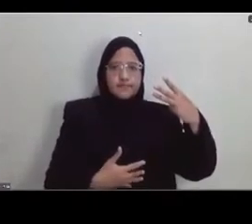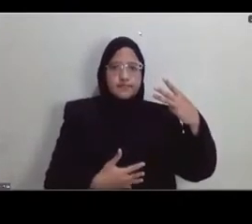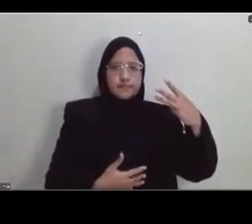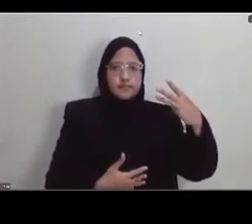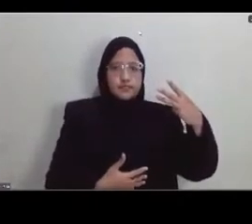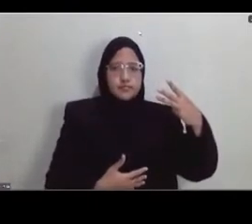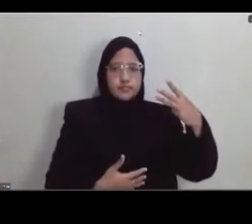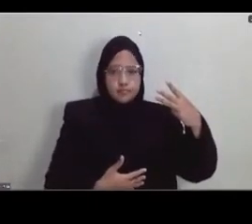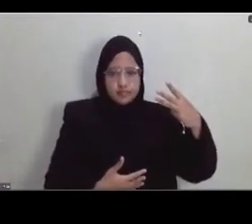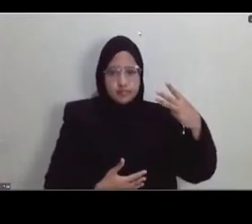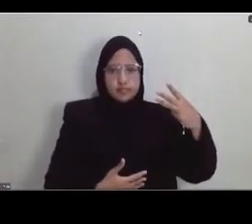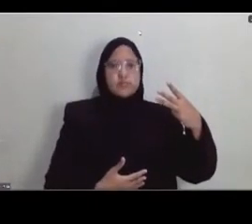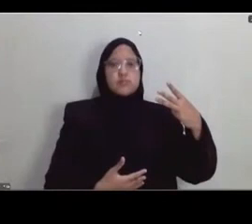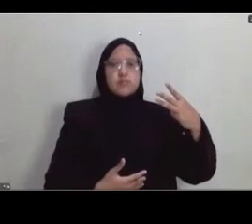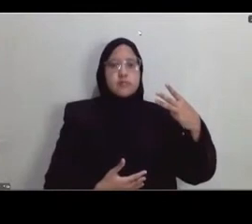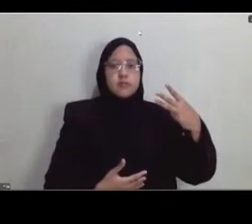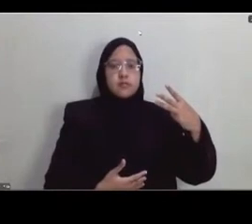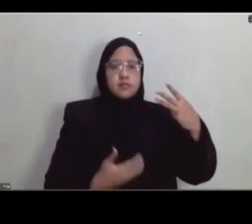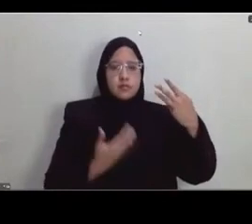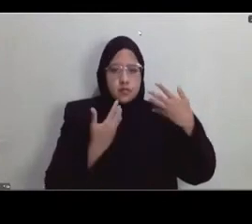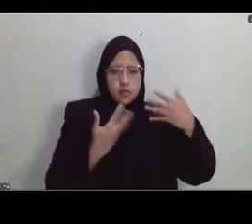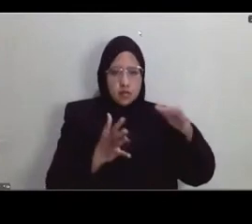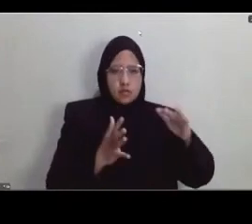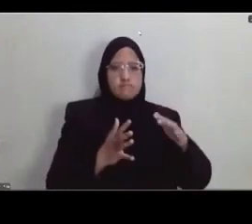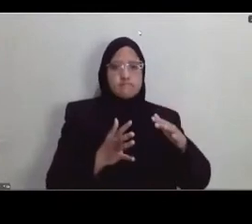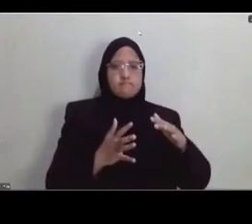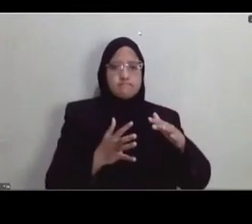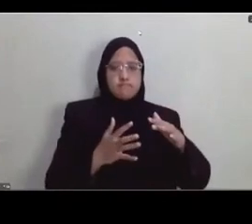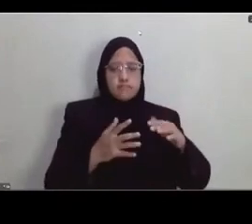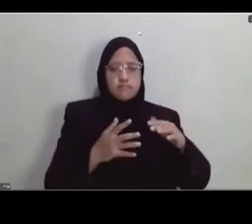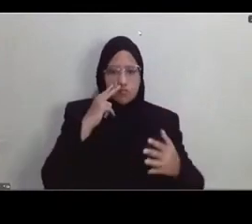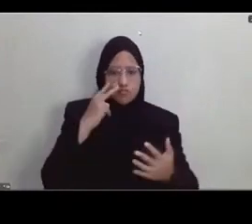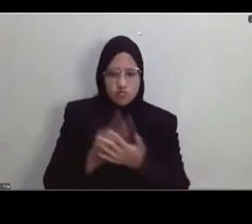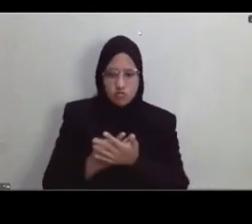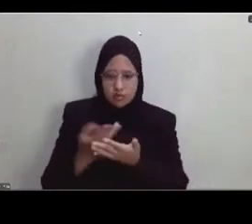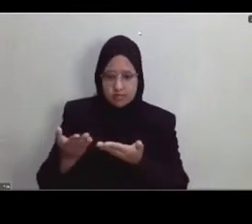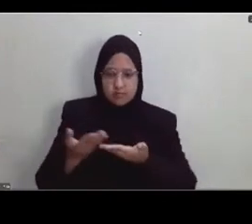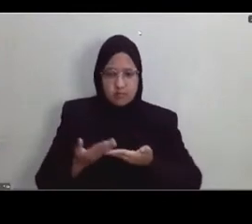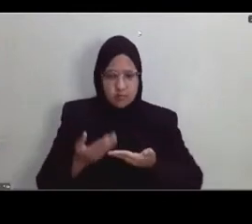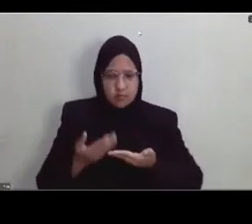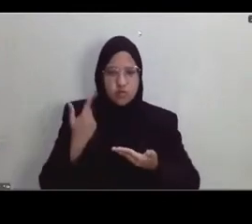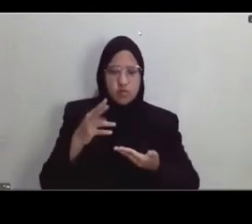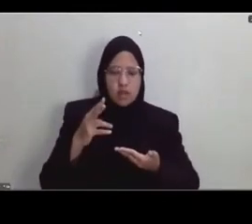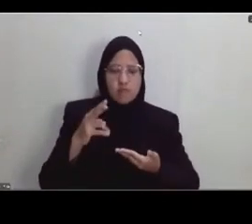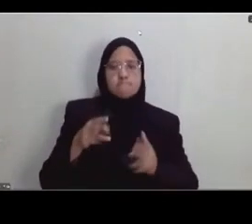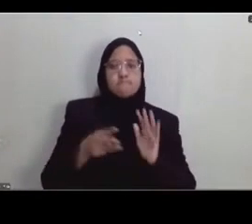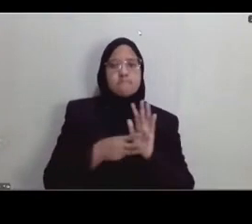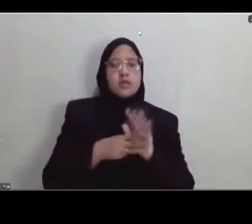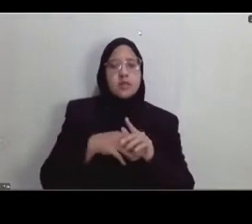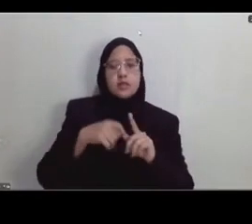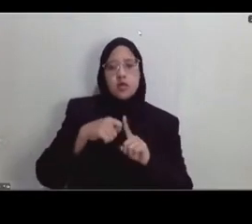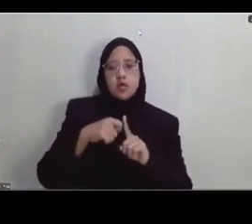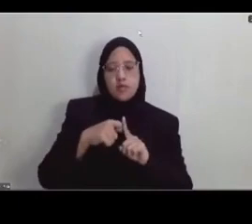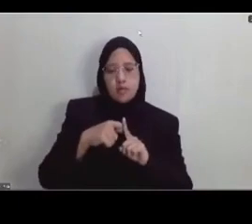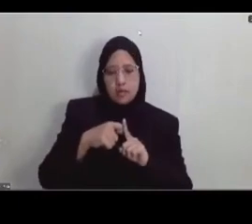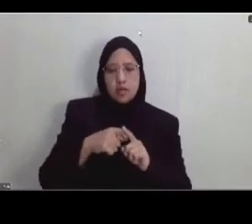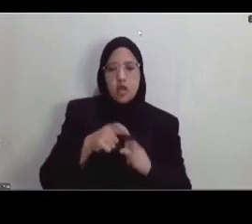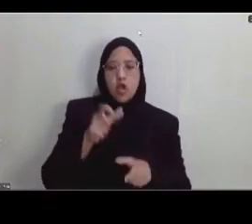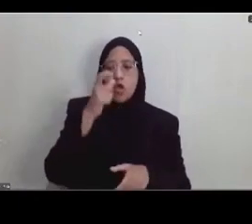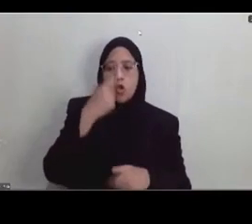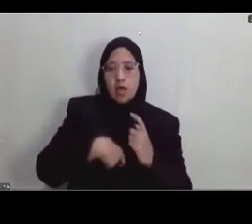berdasarkan pada temuan fakta dan hukum sebagaimana diuraikan di atas menurut majelis kehormatan Hakim terlapor saldi